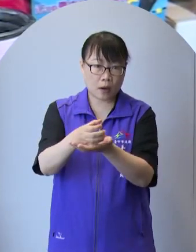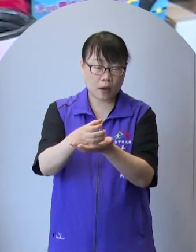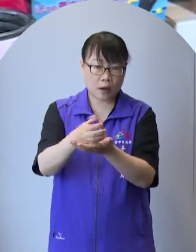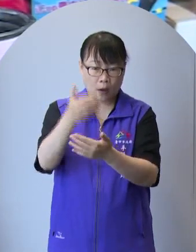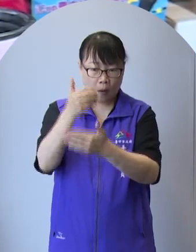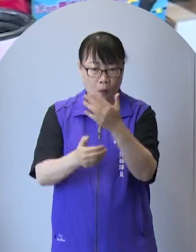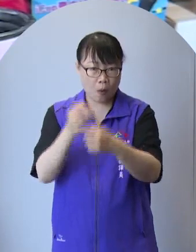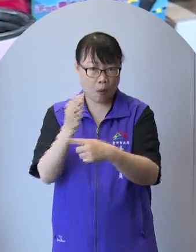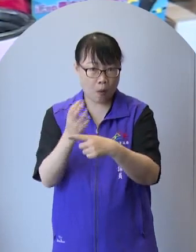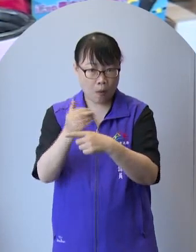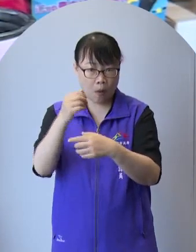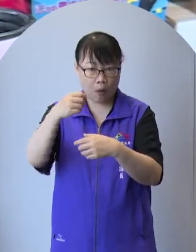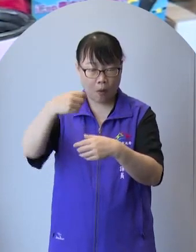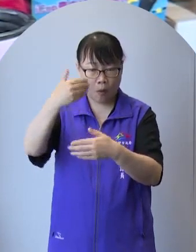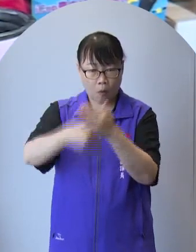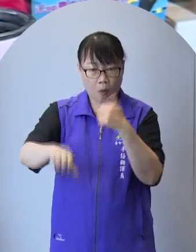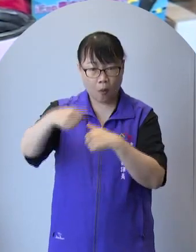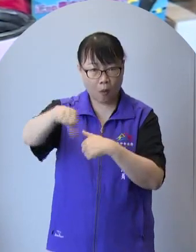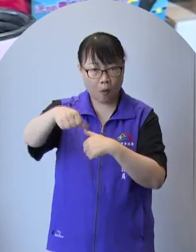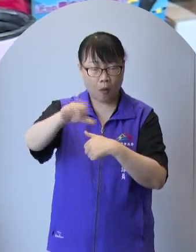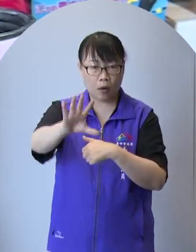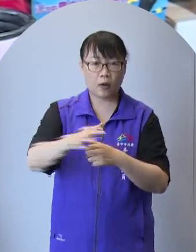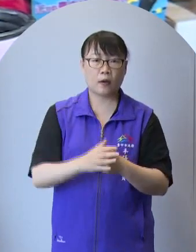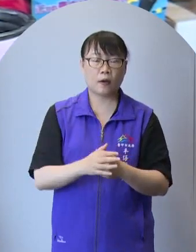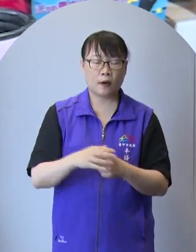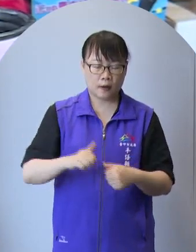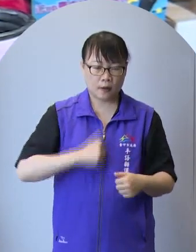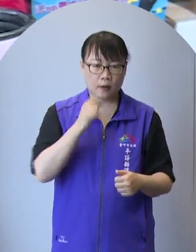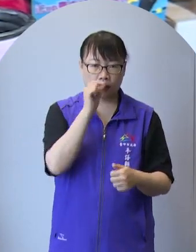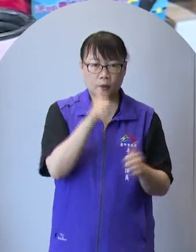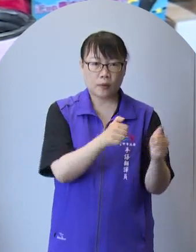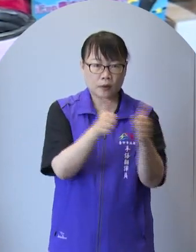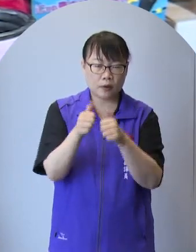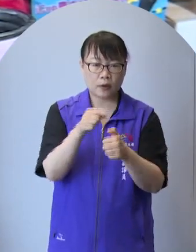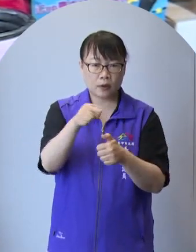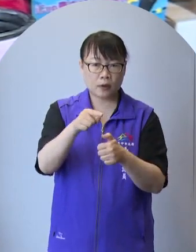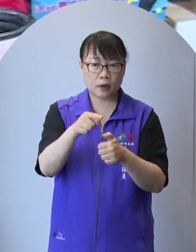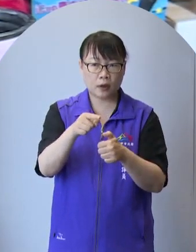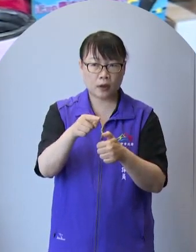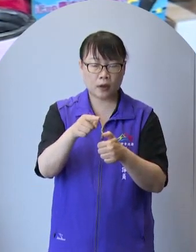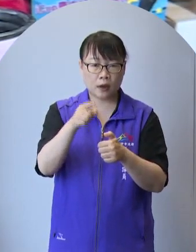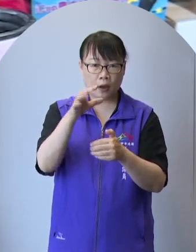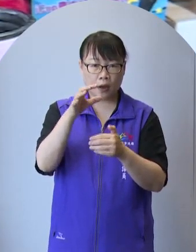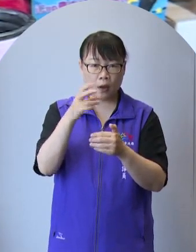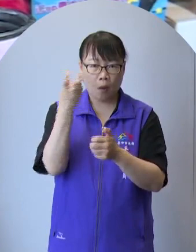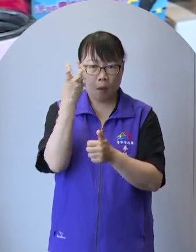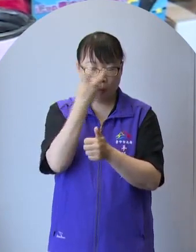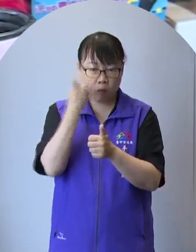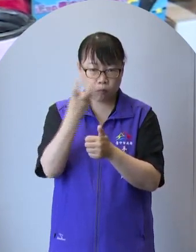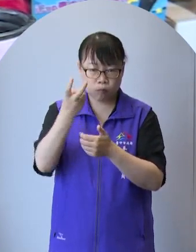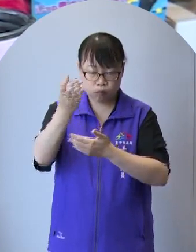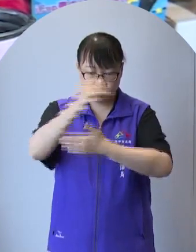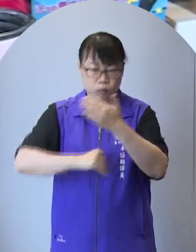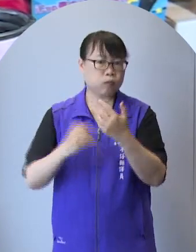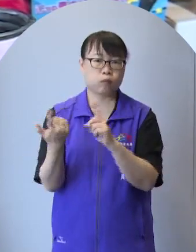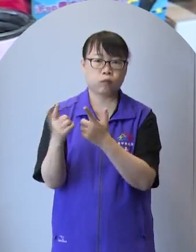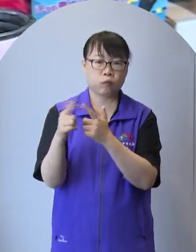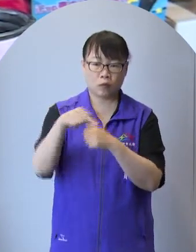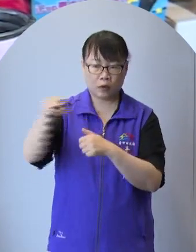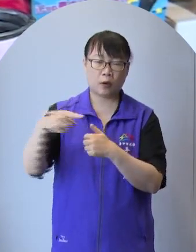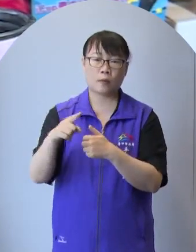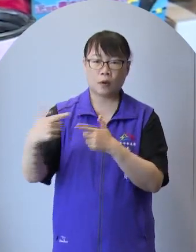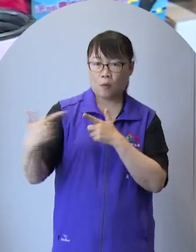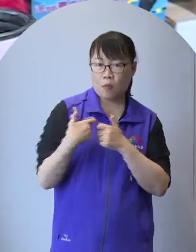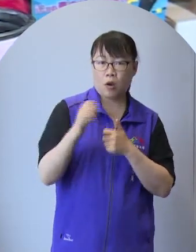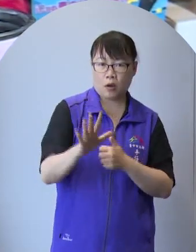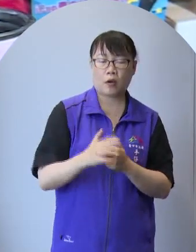湾一起动作。那我们也要感谢一些，他不是被列管业者，可是他也自愿配合。比如说我们台中起